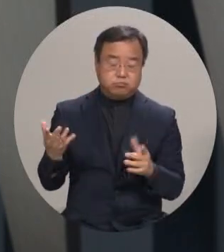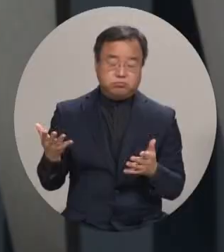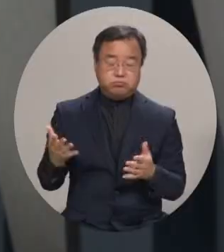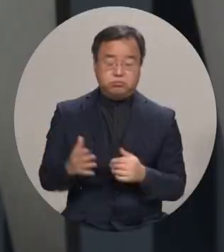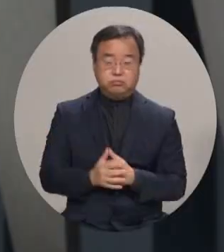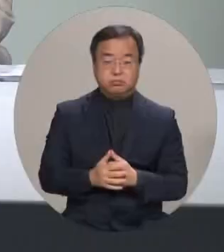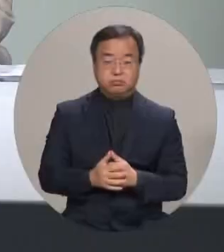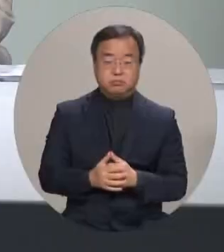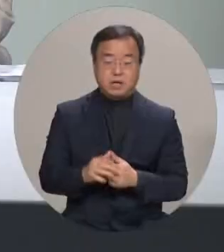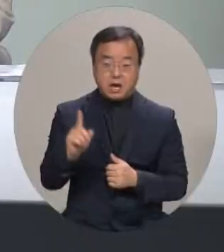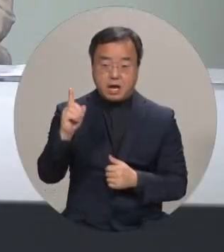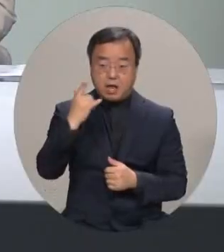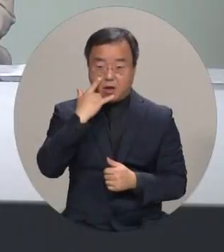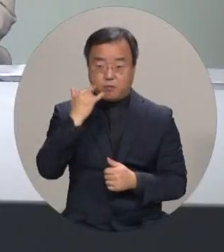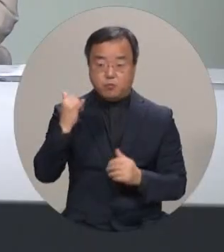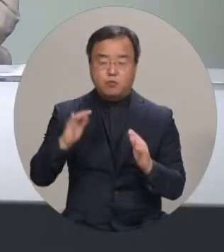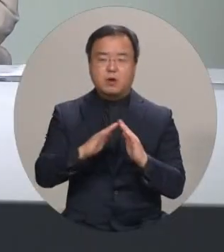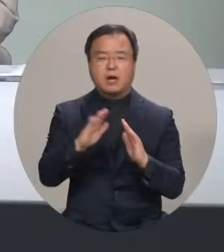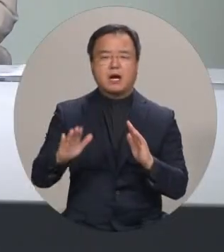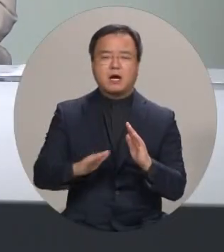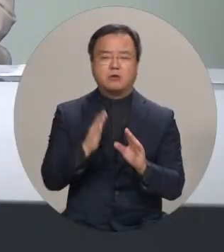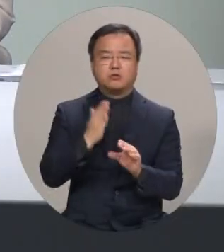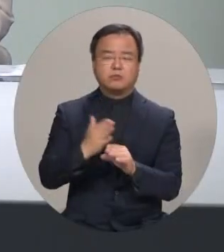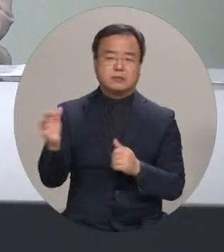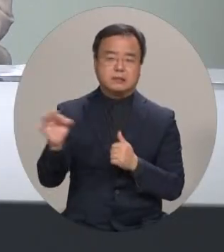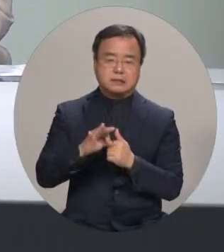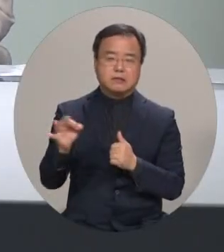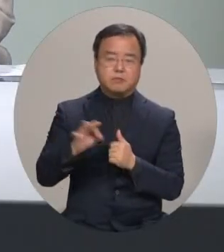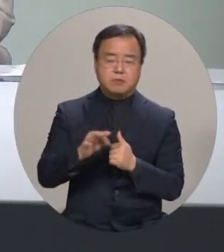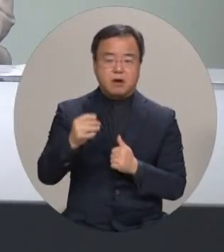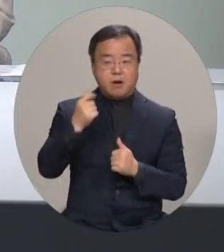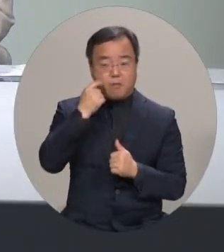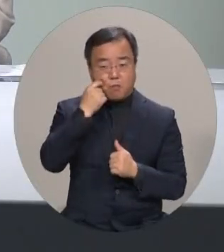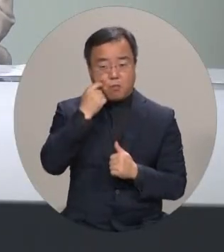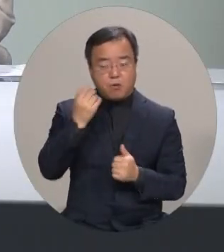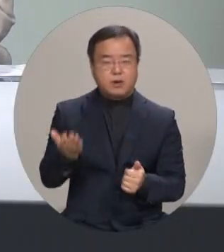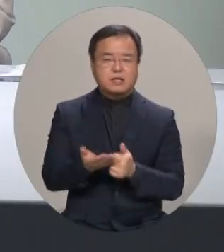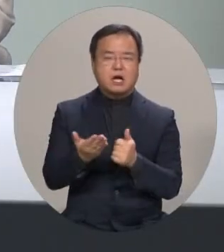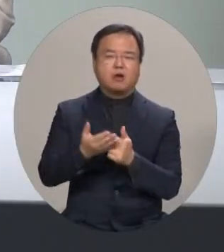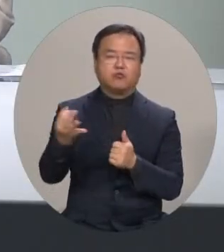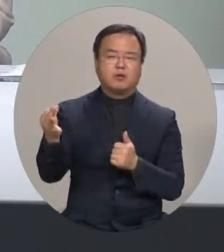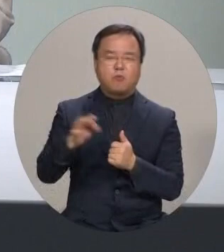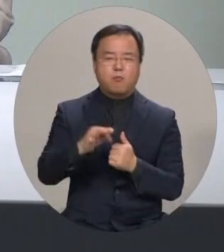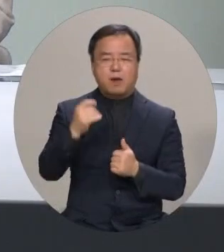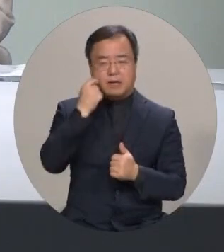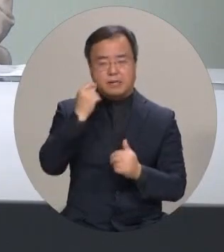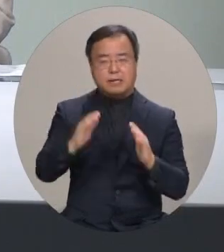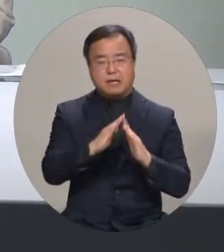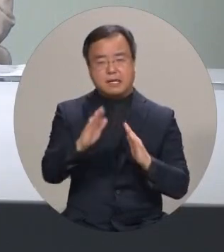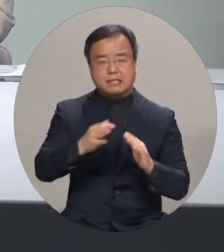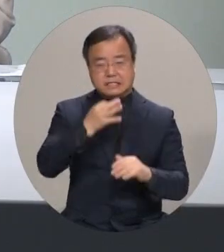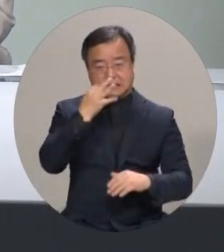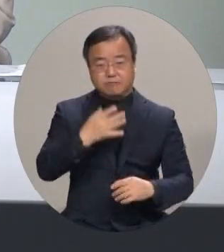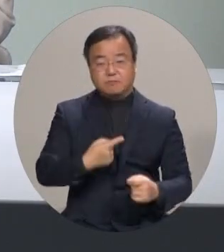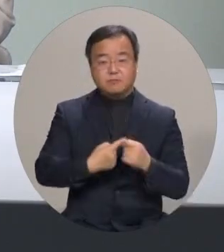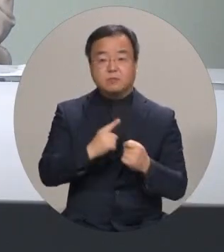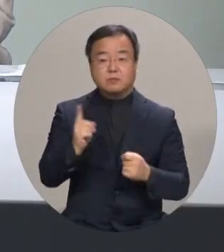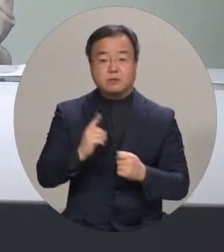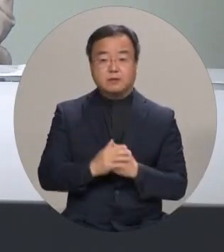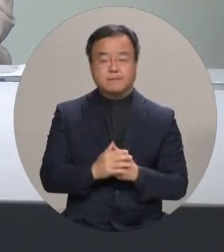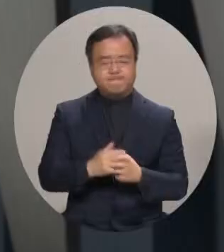그렇다면 실제이 한부모 가정들 양육비 못 반니 가정들에서 좀 어떤 점이 가장 어려워십니까 우선은